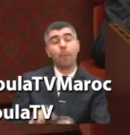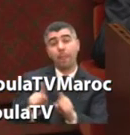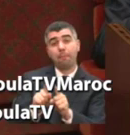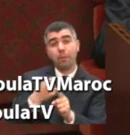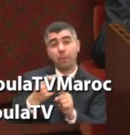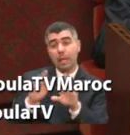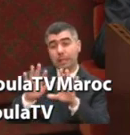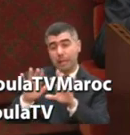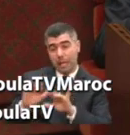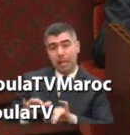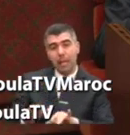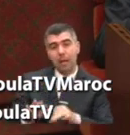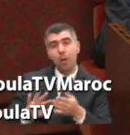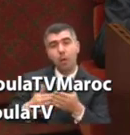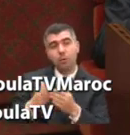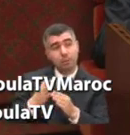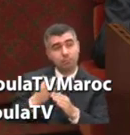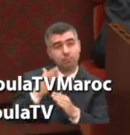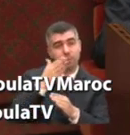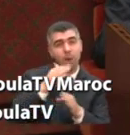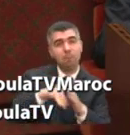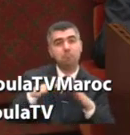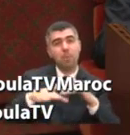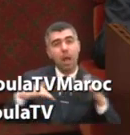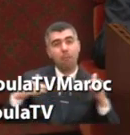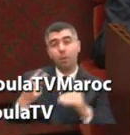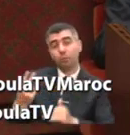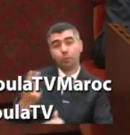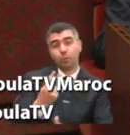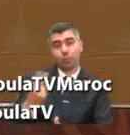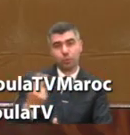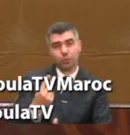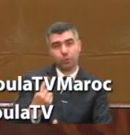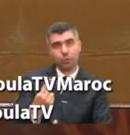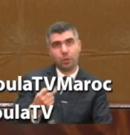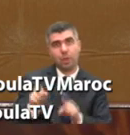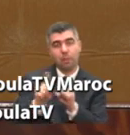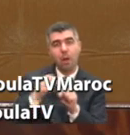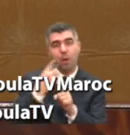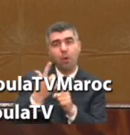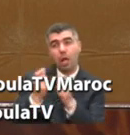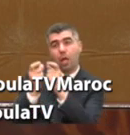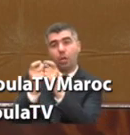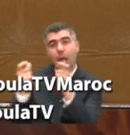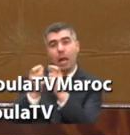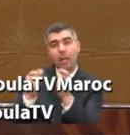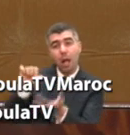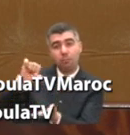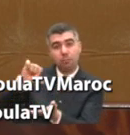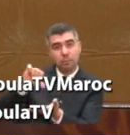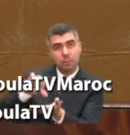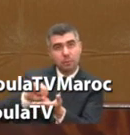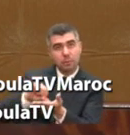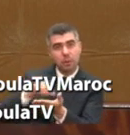في التقرير ديال المهمة الاستطلاعية. كاين جوج توصيات مهمين، الأولى تفكيك التركيز ديال بعض الشركات اللي كدير